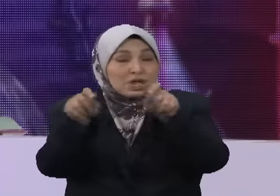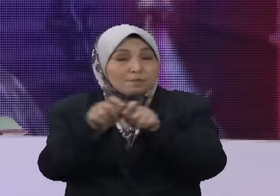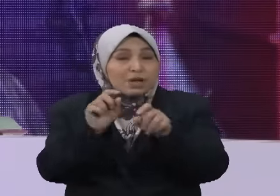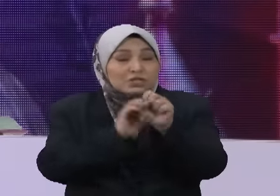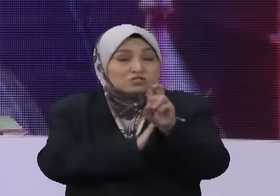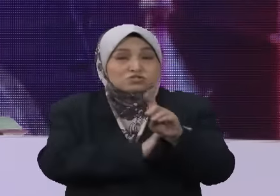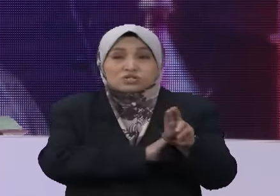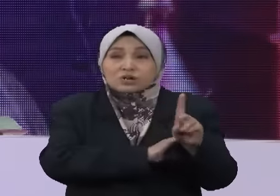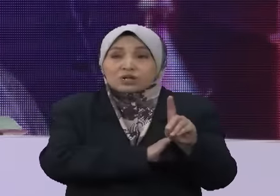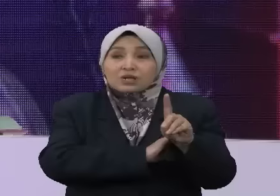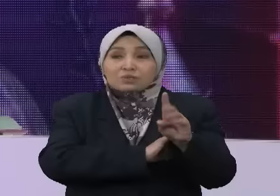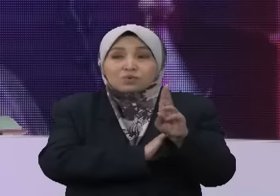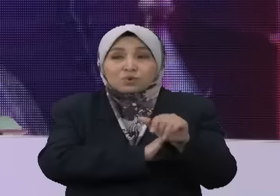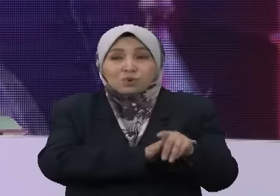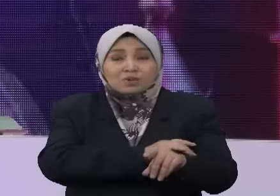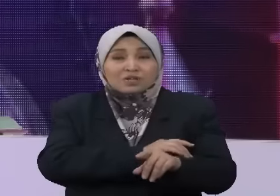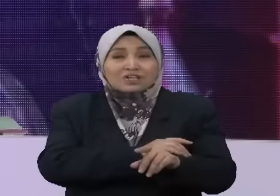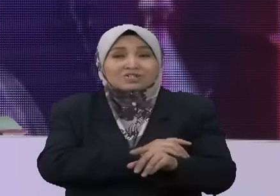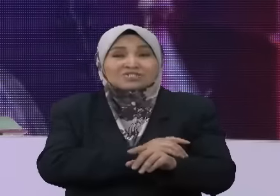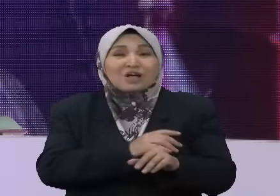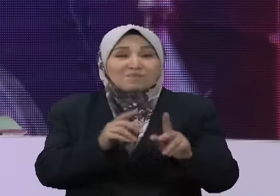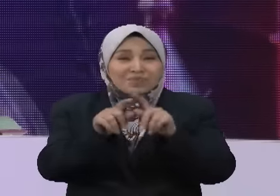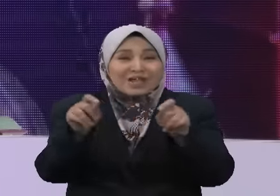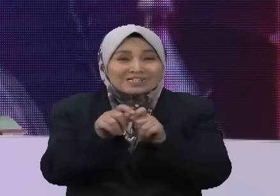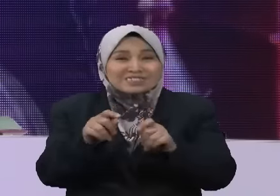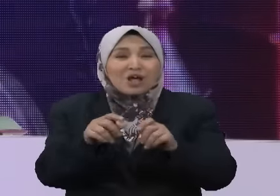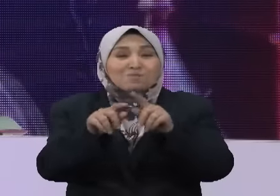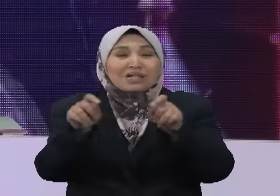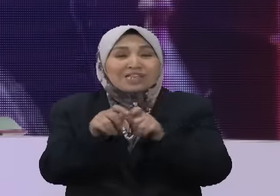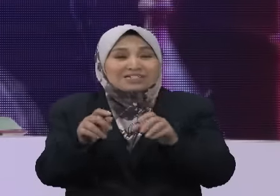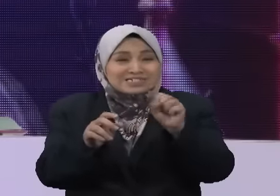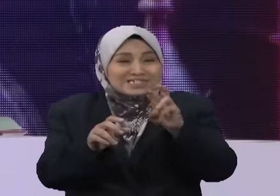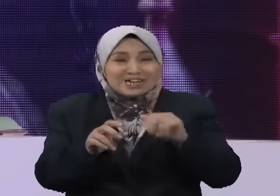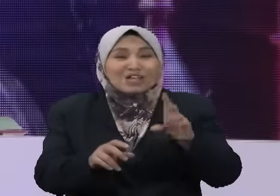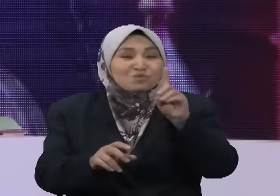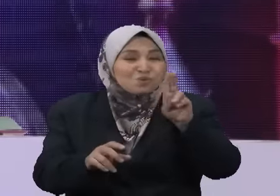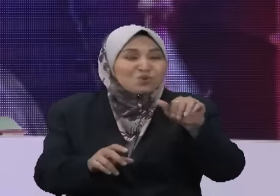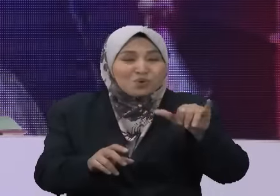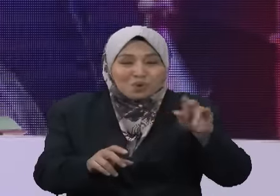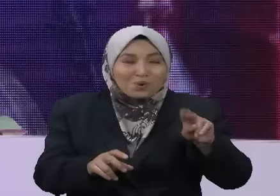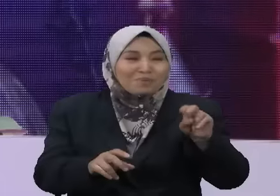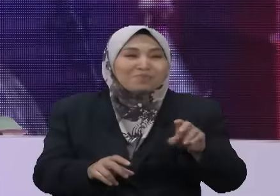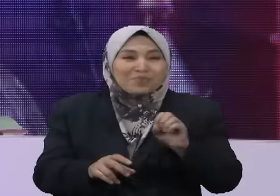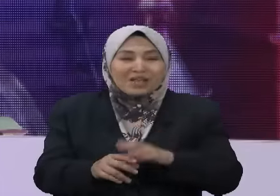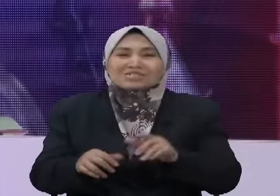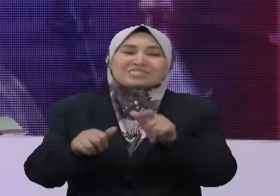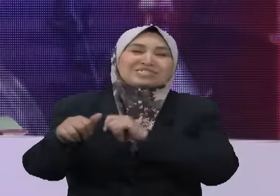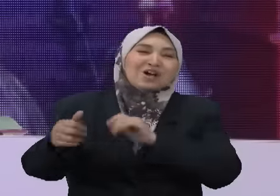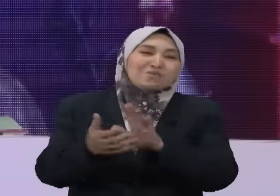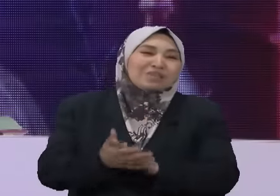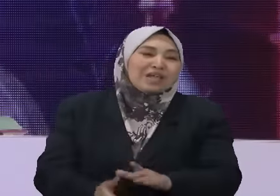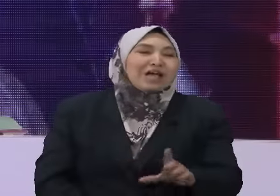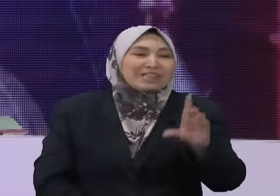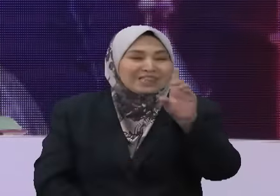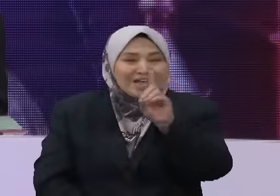buyong Melaka Surau Taman seri duyong jauh larinya da dengan